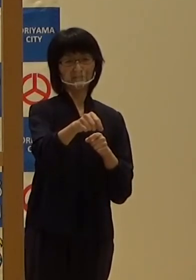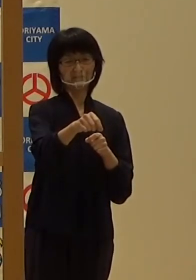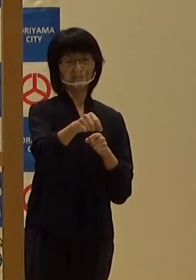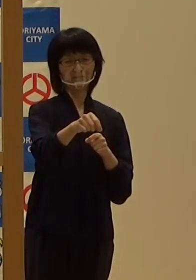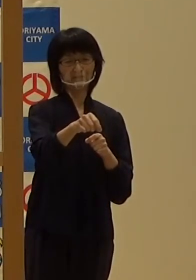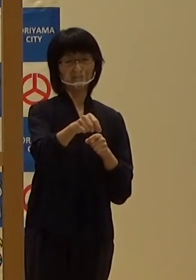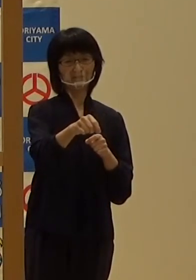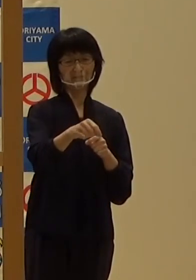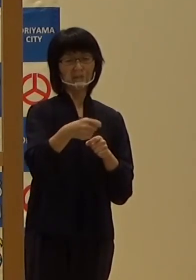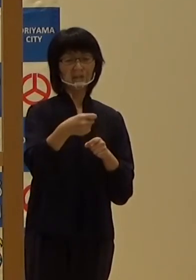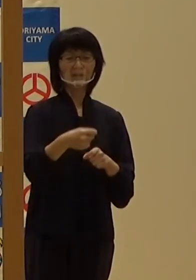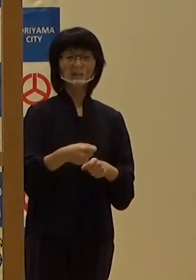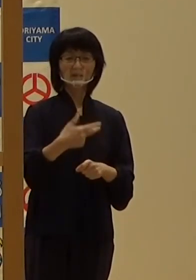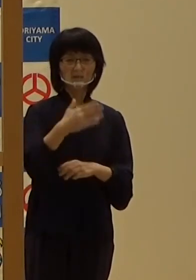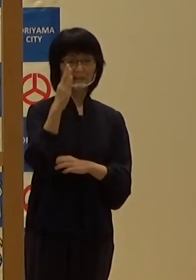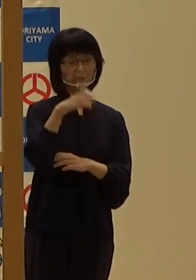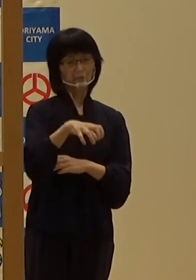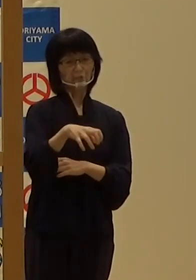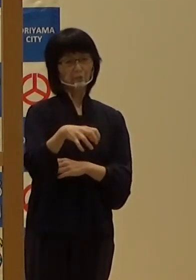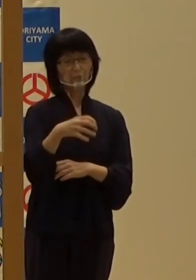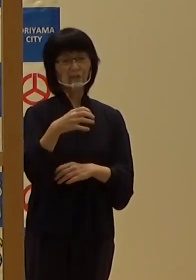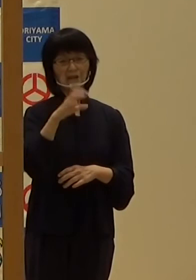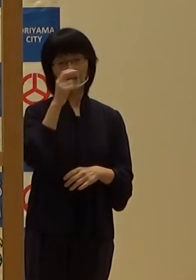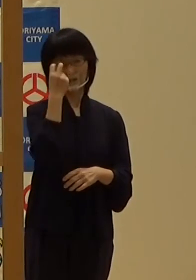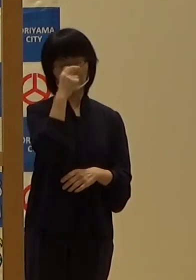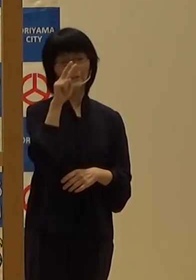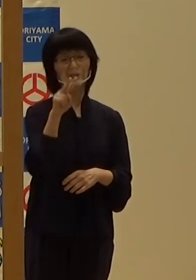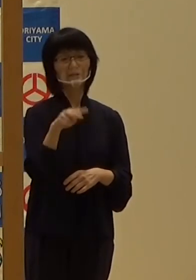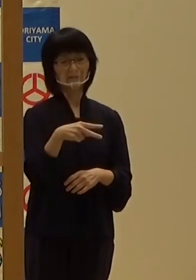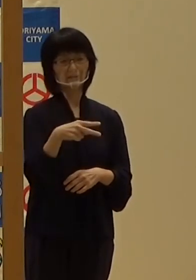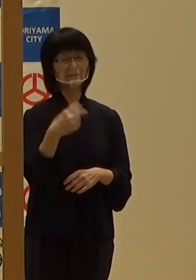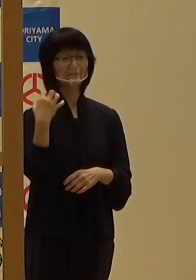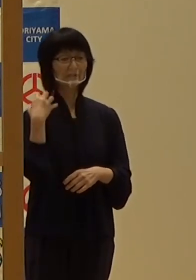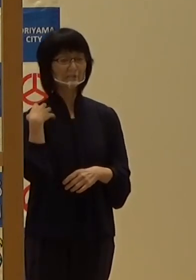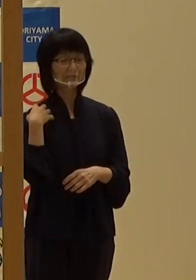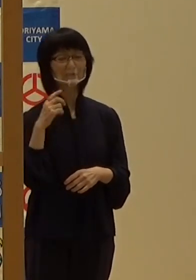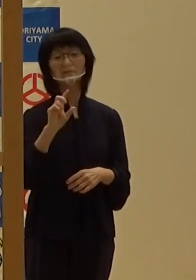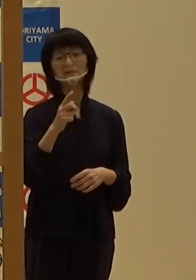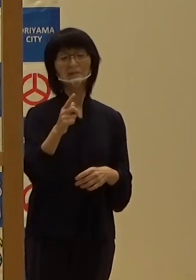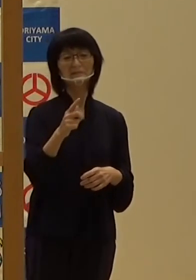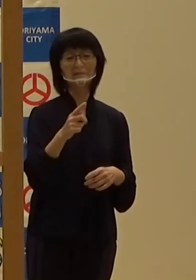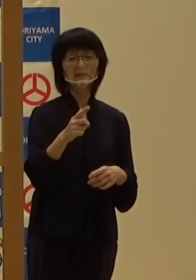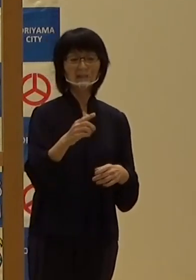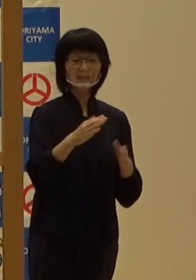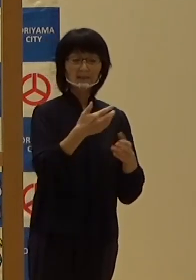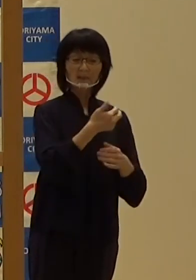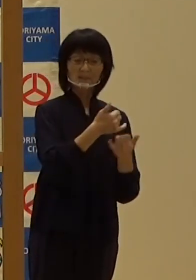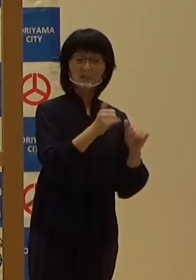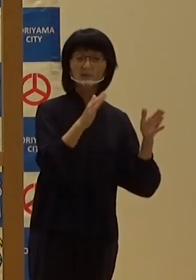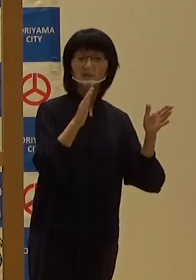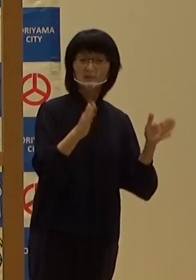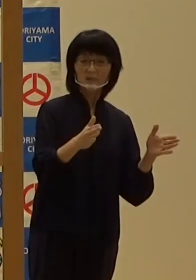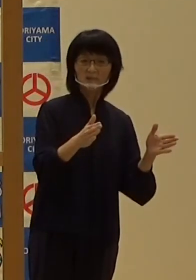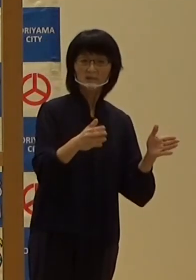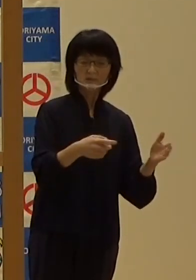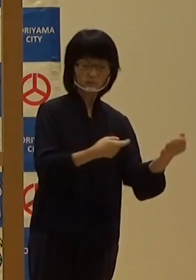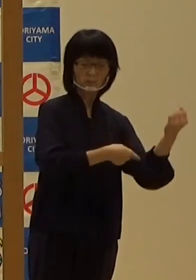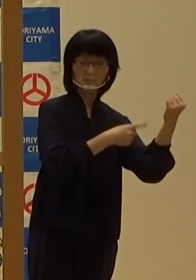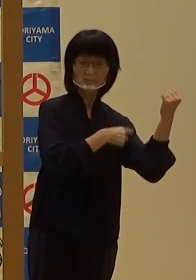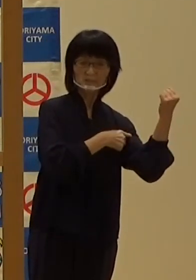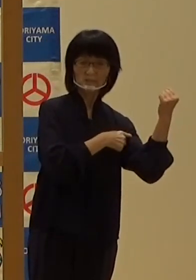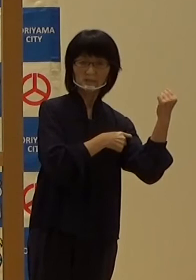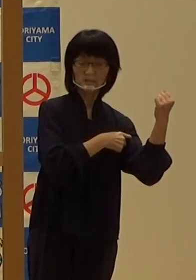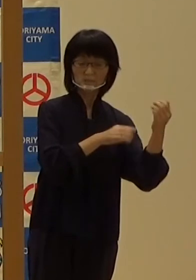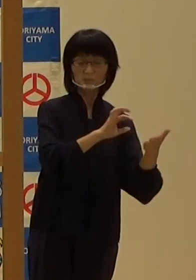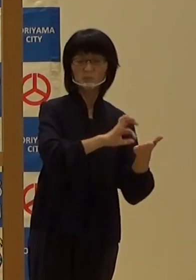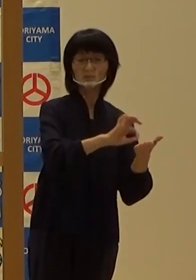役所が公園管理するよりも民間の力を借りながら活用してそしてその